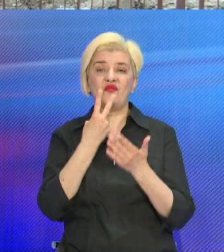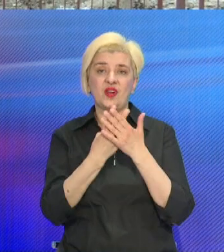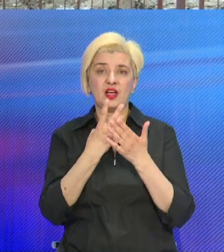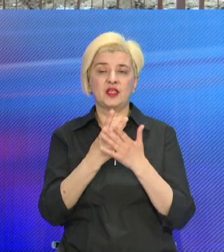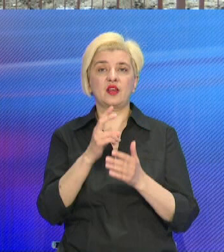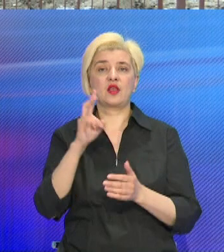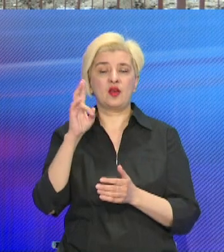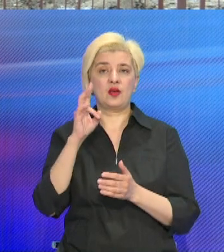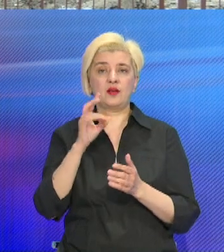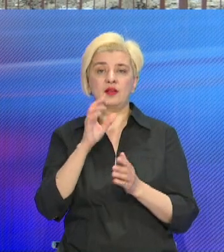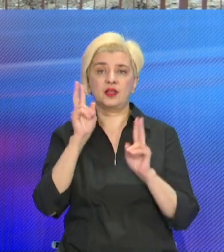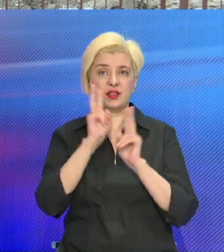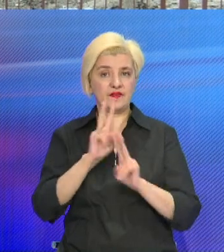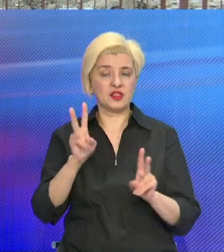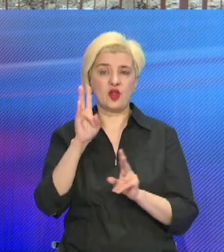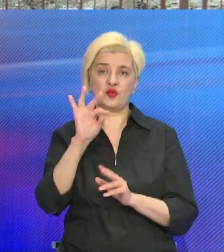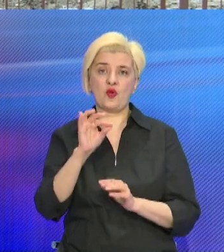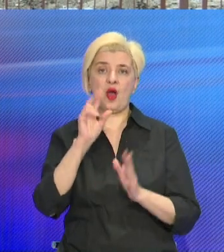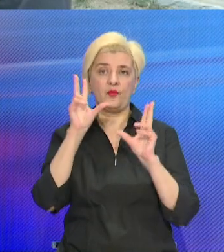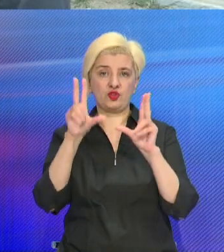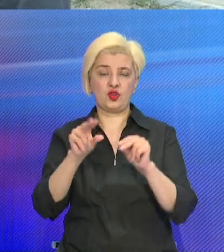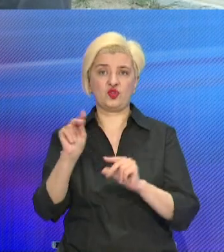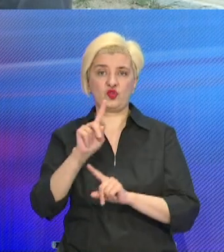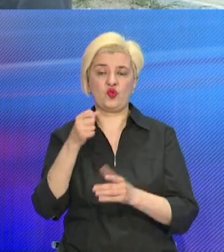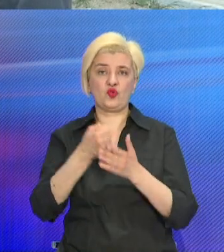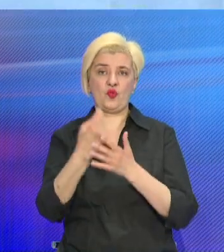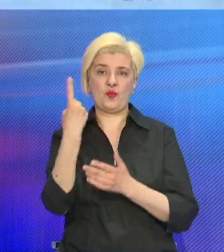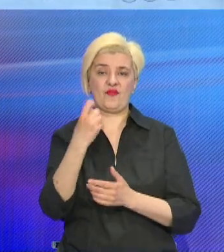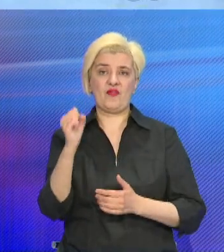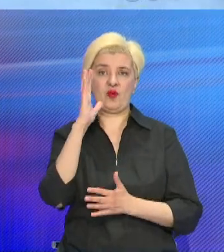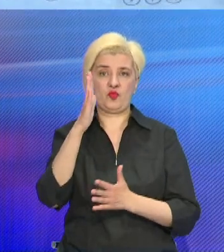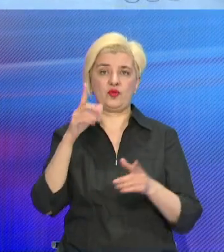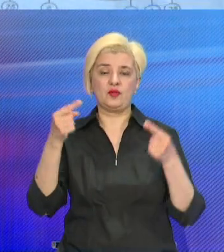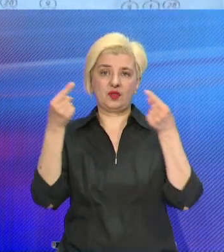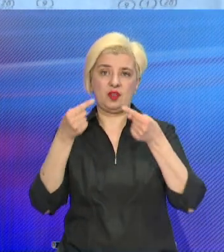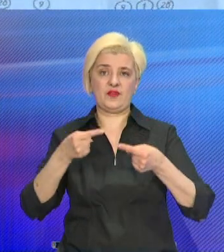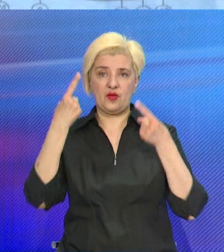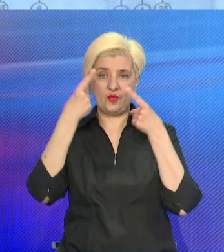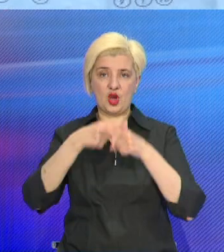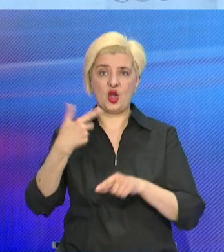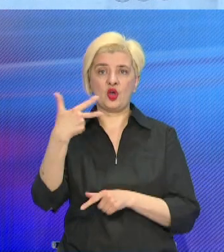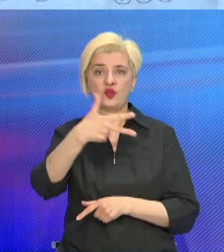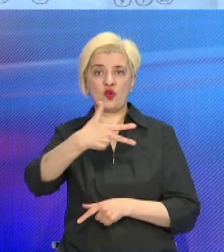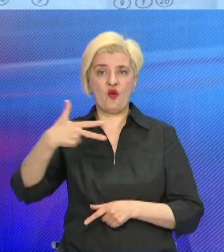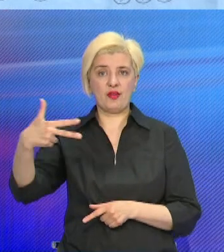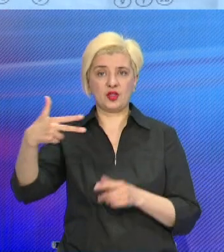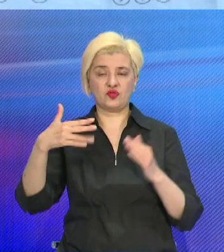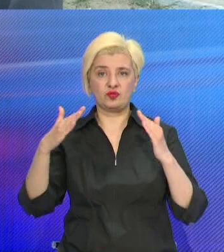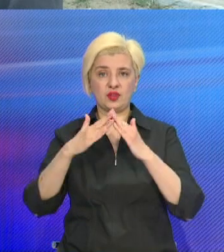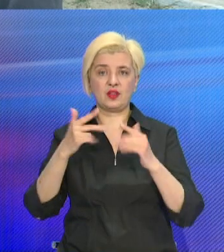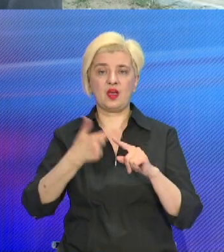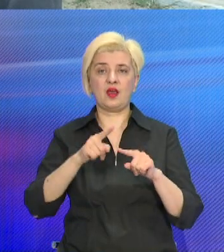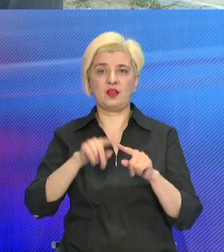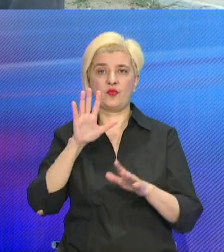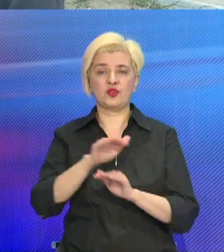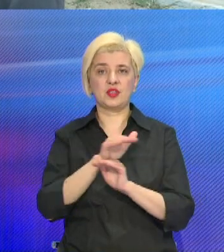до 1 жнивня она будет такой, как у проекте. Трехэтажное здание – это будет детский садик. У вас раньше не было галереи, был одноэтажный